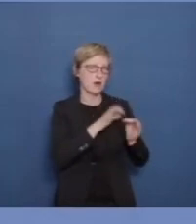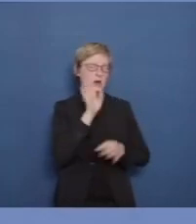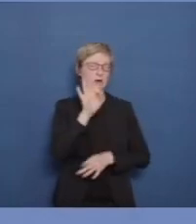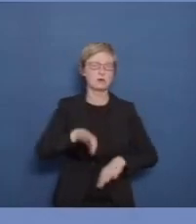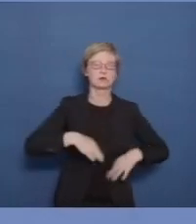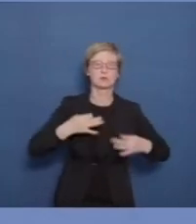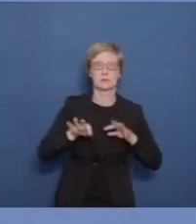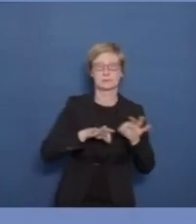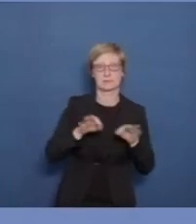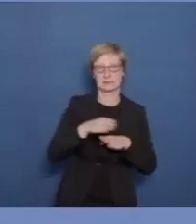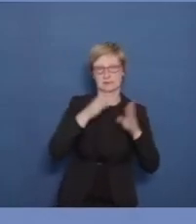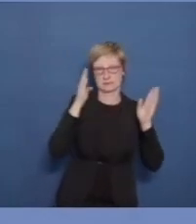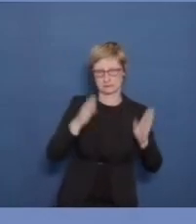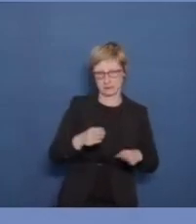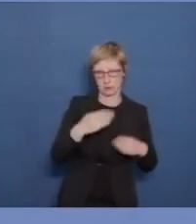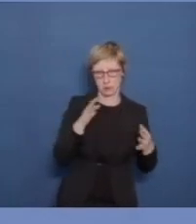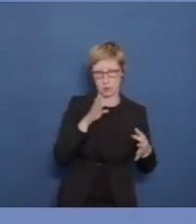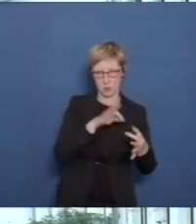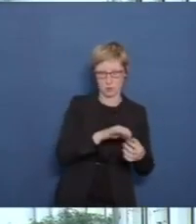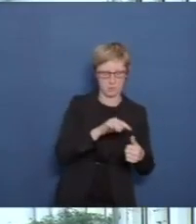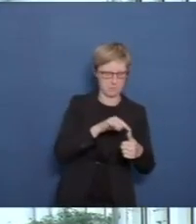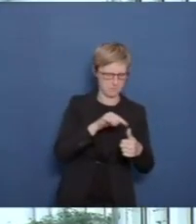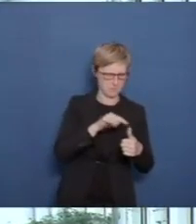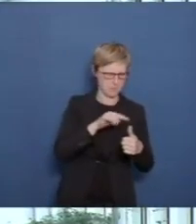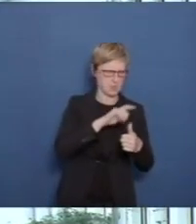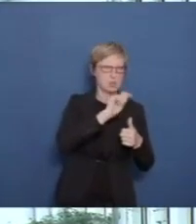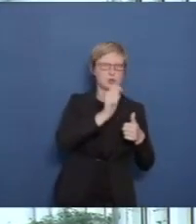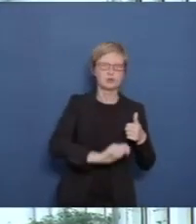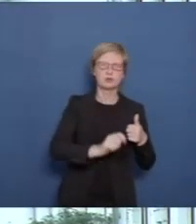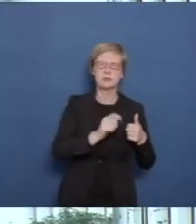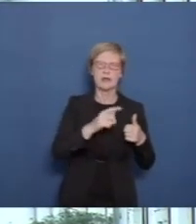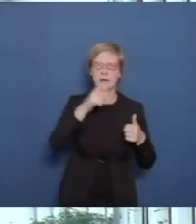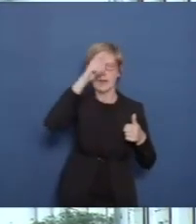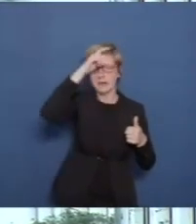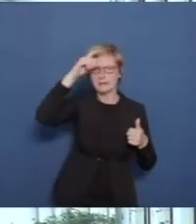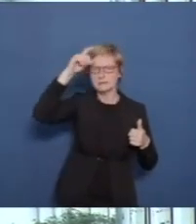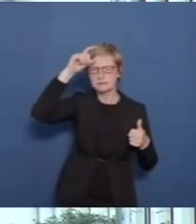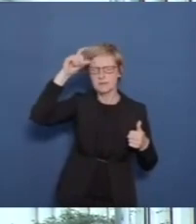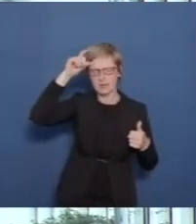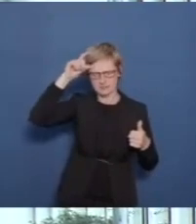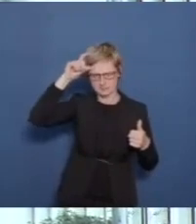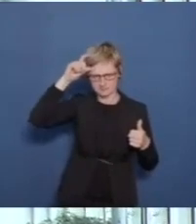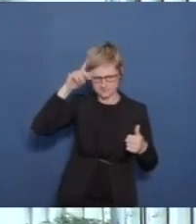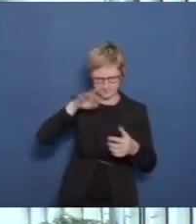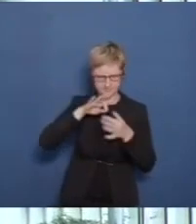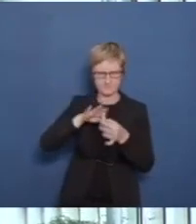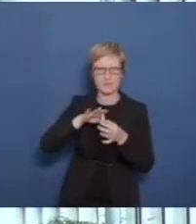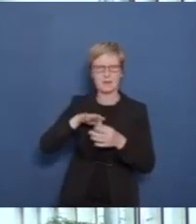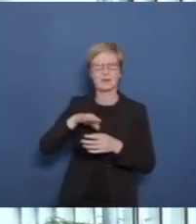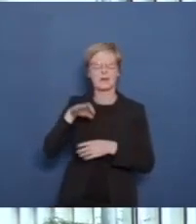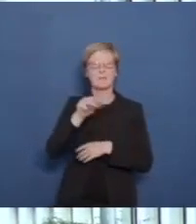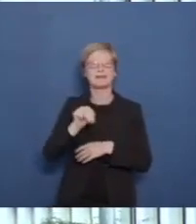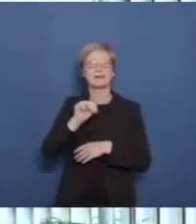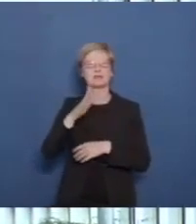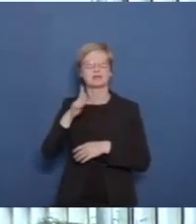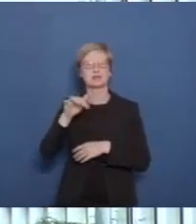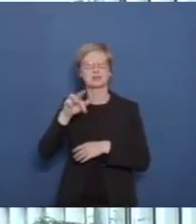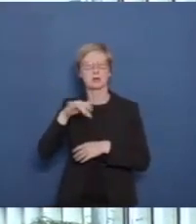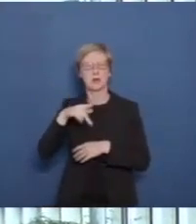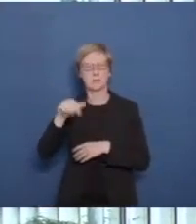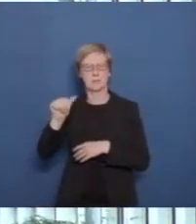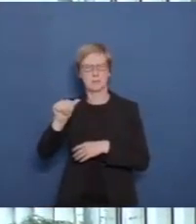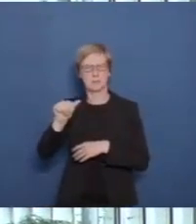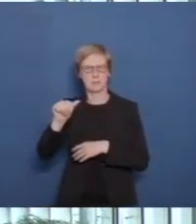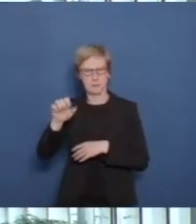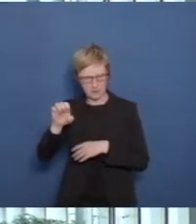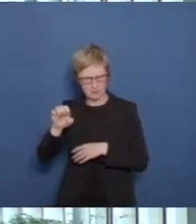Gesundheitsministerium nochmal. Sie betreffen eine Studie der Experten, um den Mediziner Matthias Schrappe. Und zwar fragt